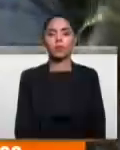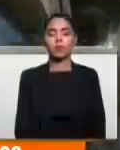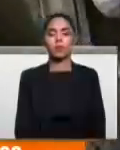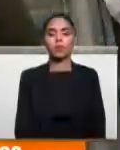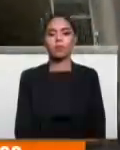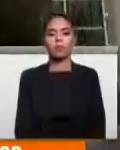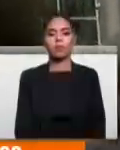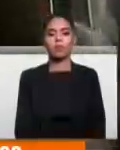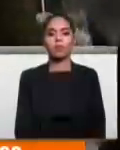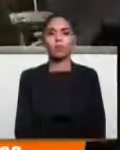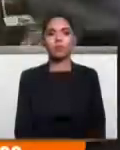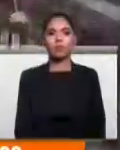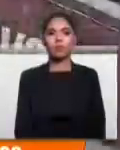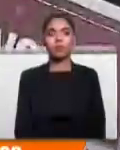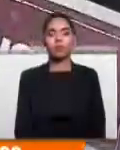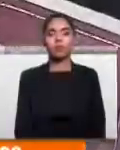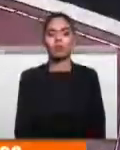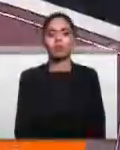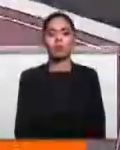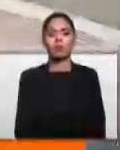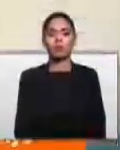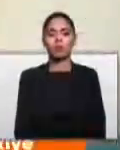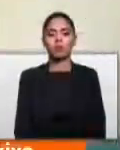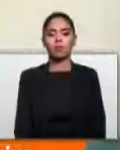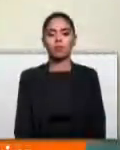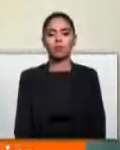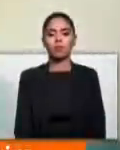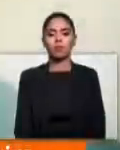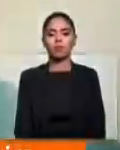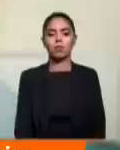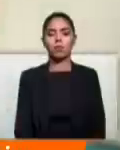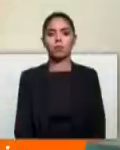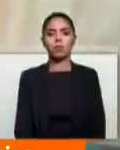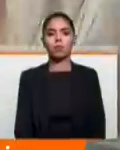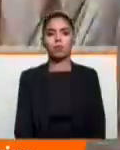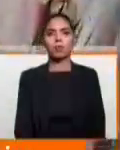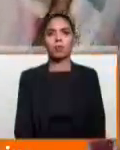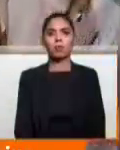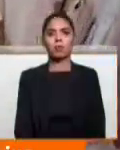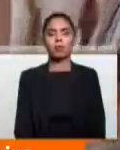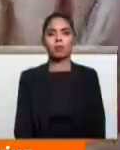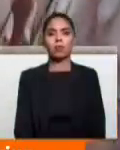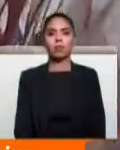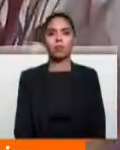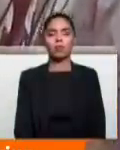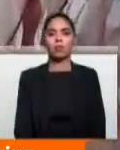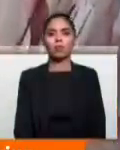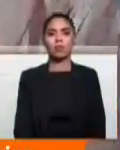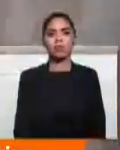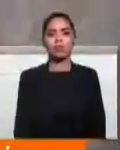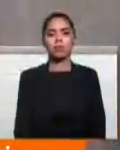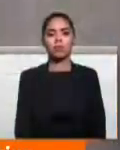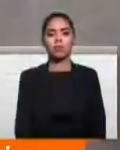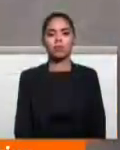ol ben 25 yaşındaki yavrumu kopardı öldürdü anne ya Ciğerlerim